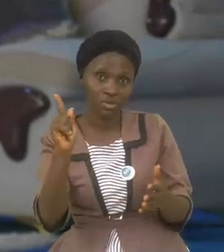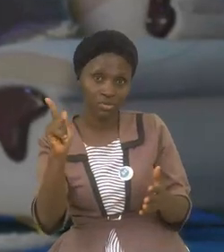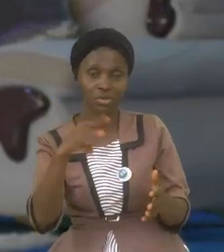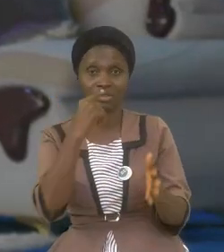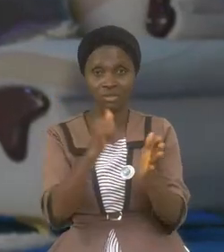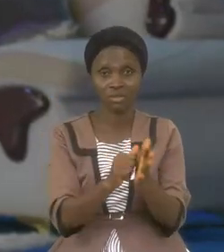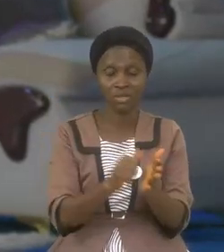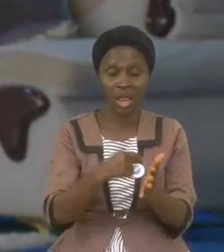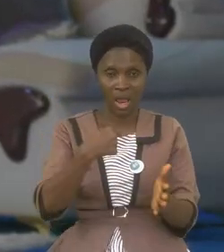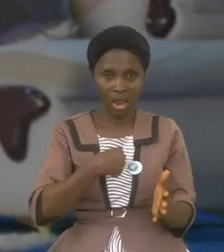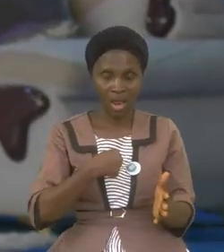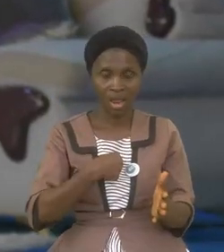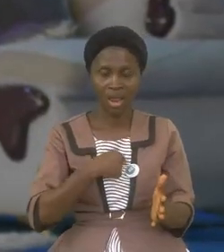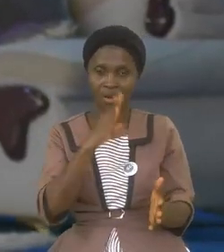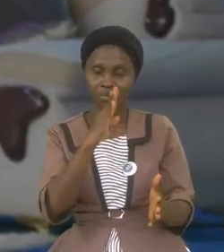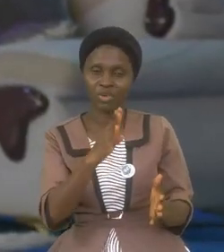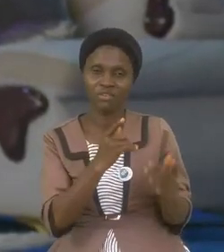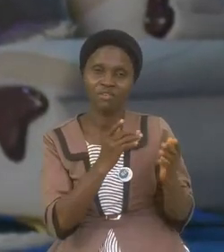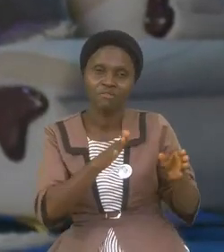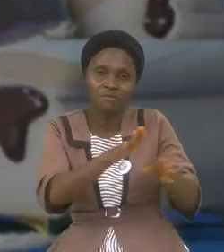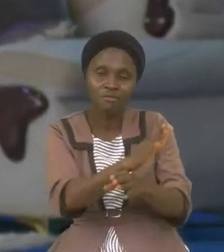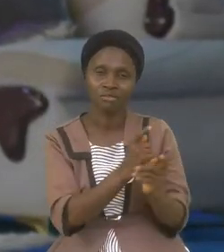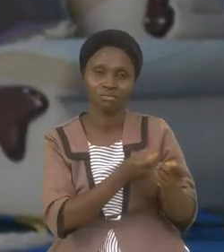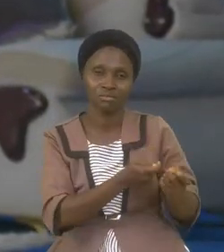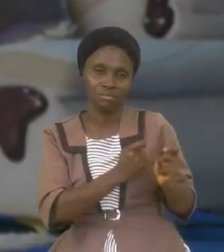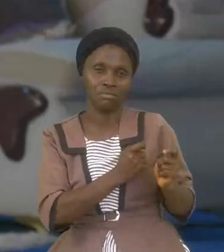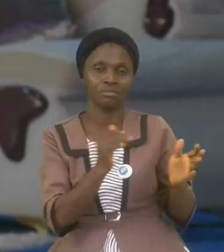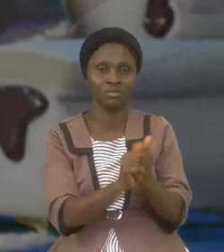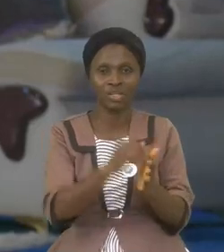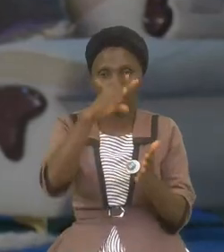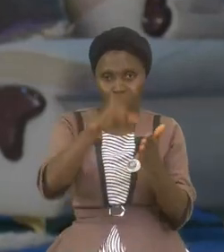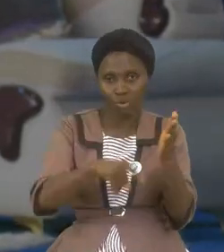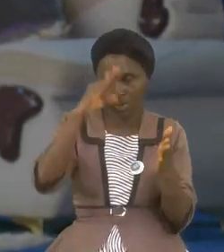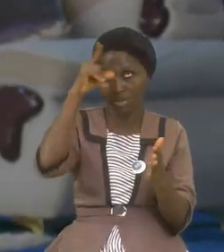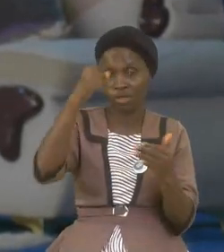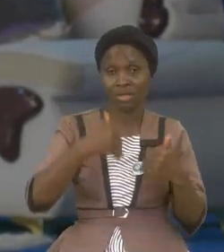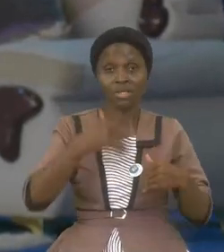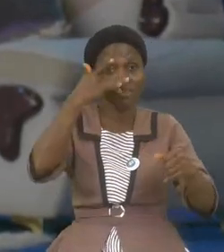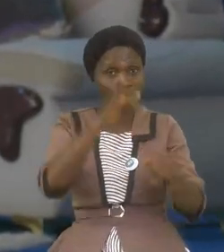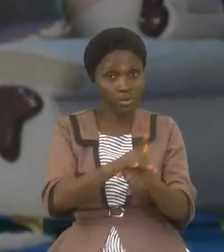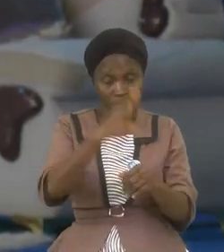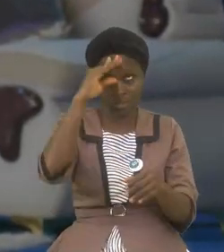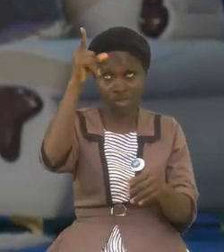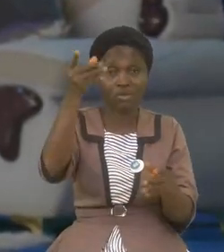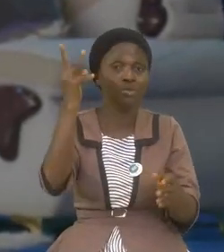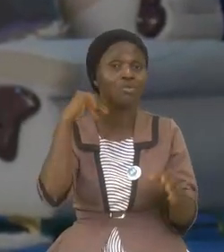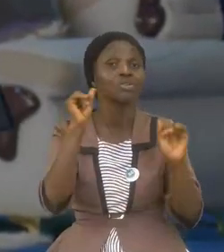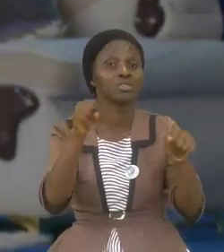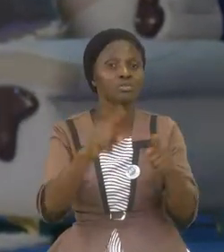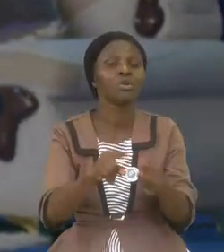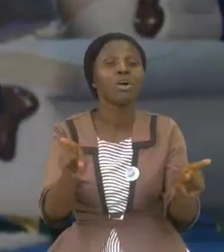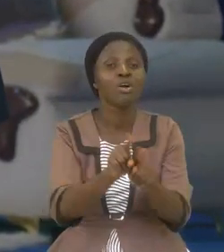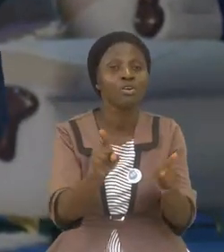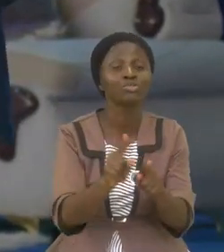Dieu. Et le verset 21 dit, et ayant la pleine conviction que ce qu'il